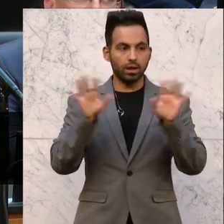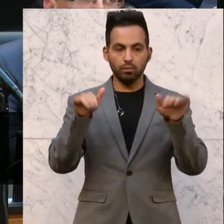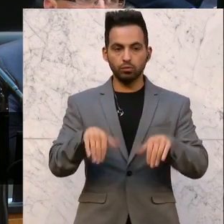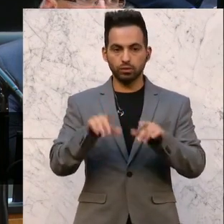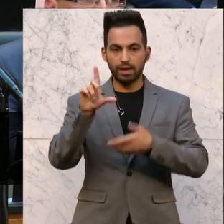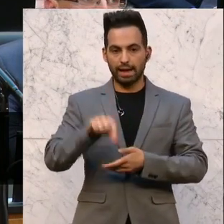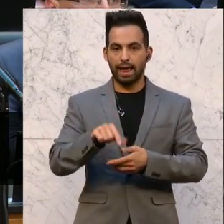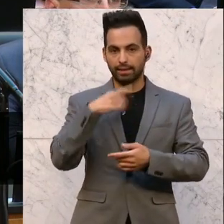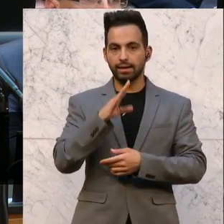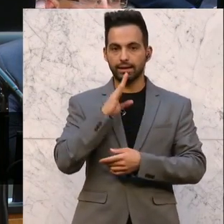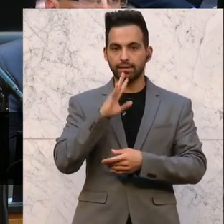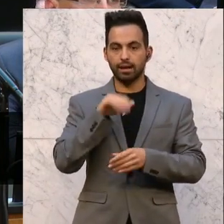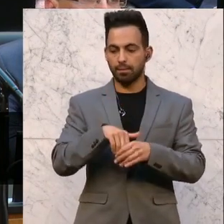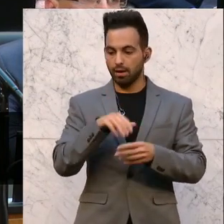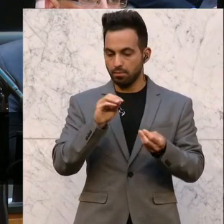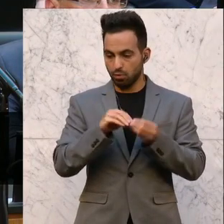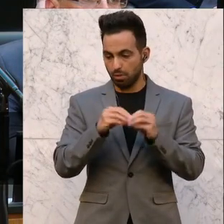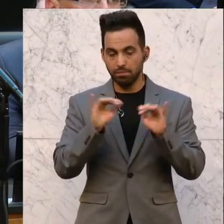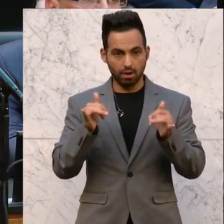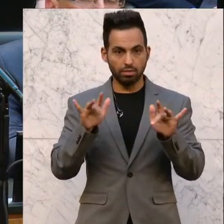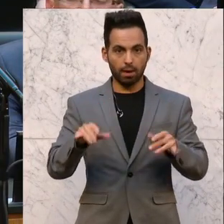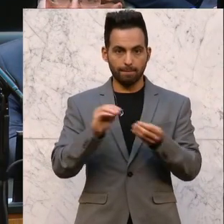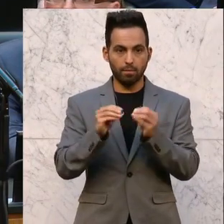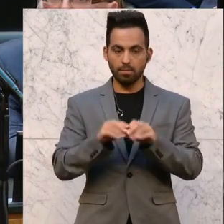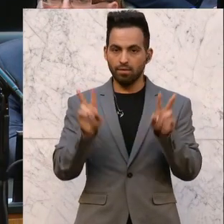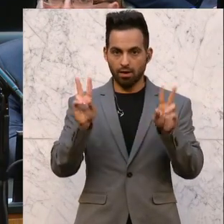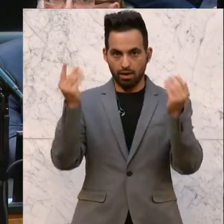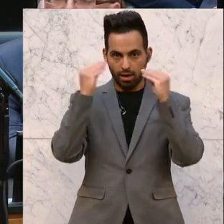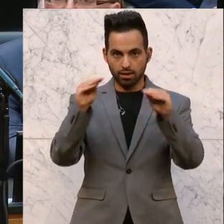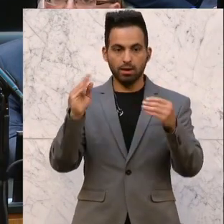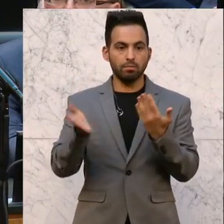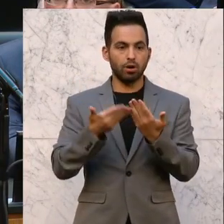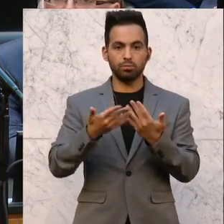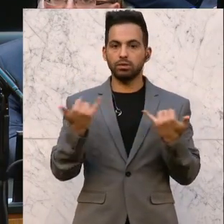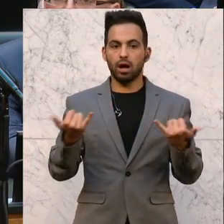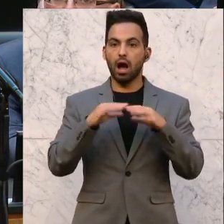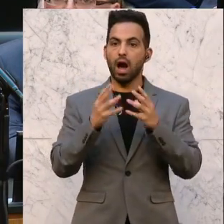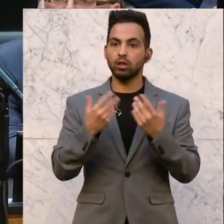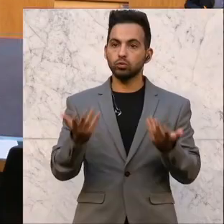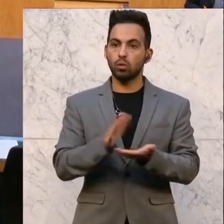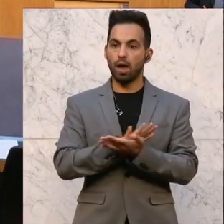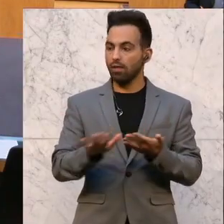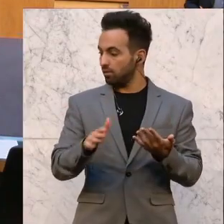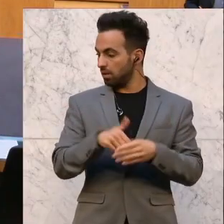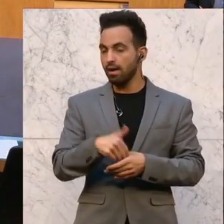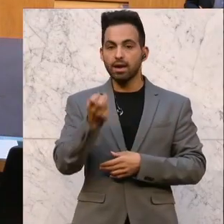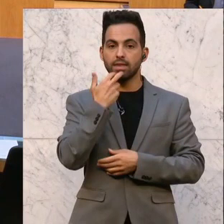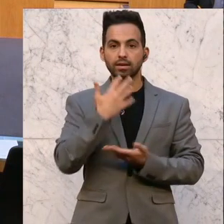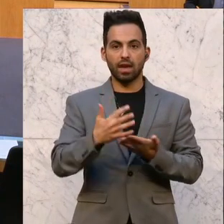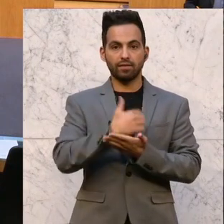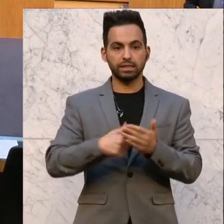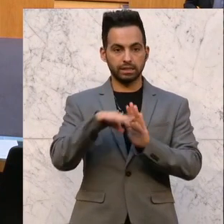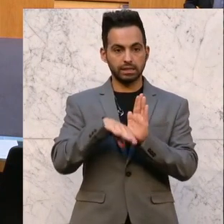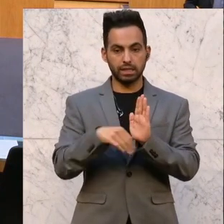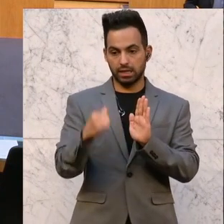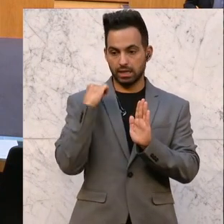kleinreden das Problem aber es ist schon ein Problem ganz ehrlich ich frage einmal zum Beispiel wenn das eh alles so einfach wäre das Energieeffizienzgesetz haben wir